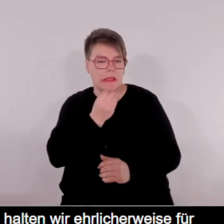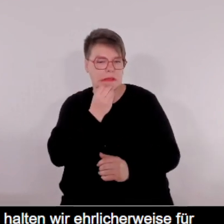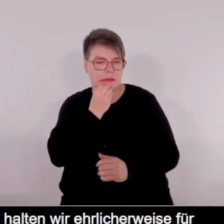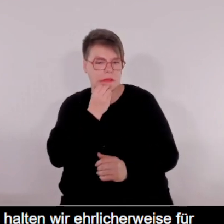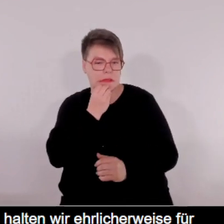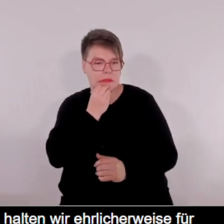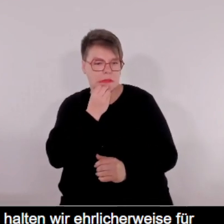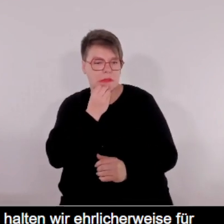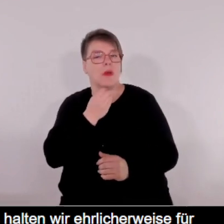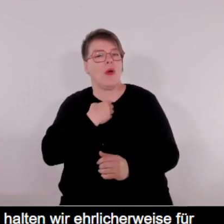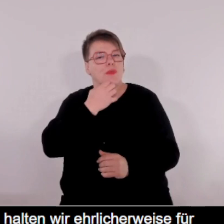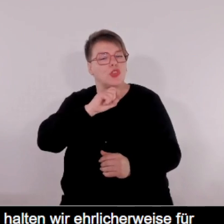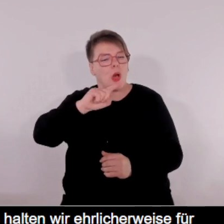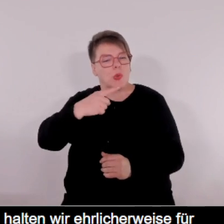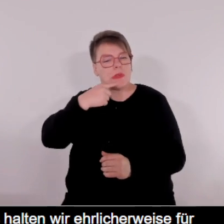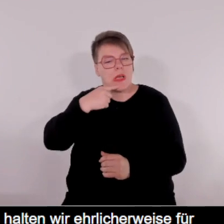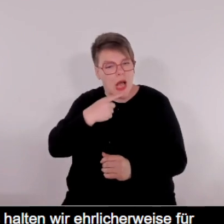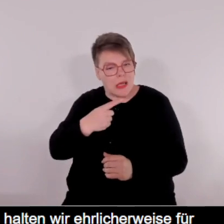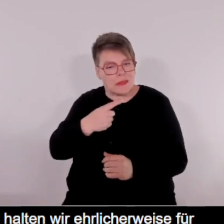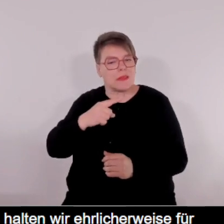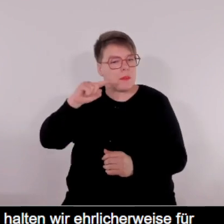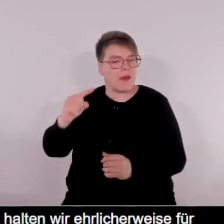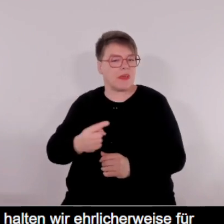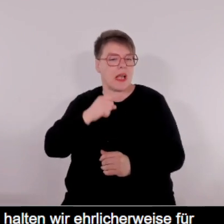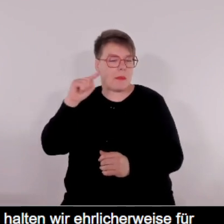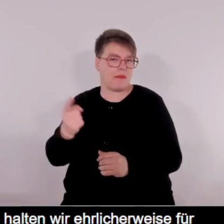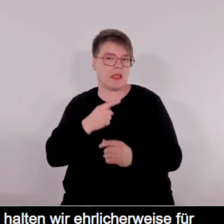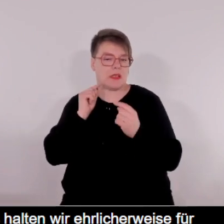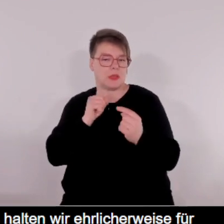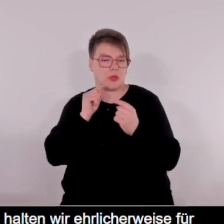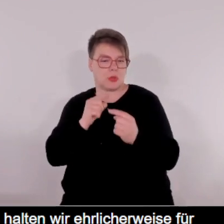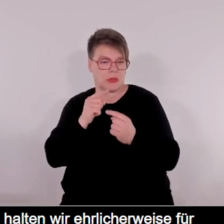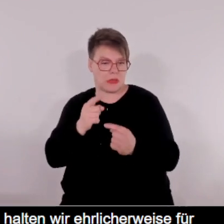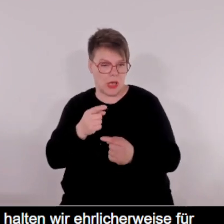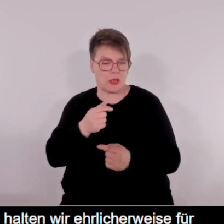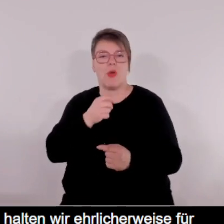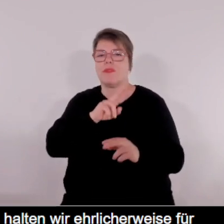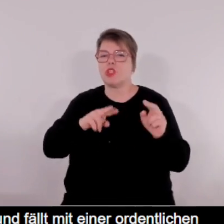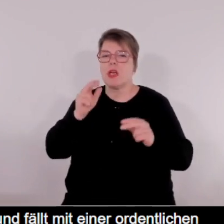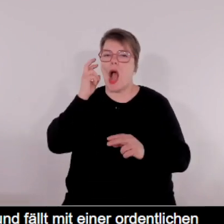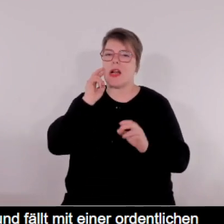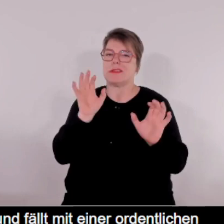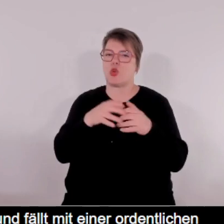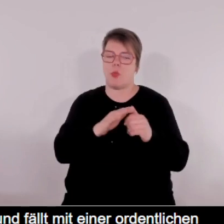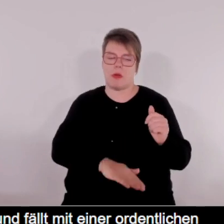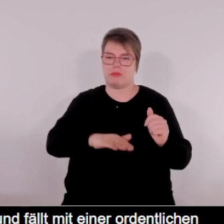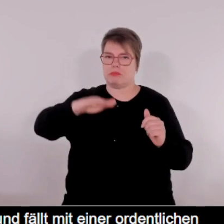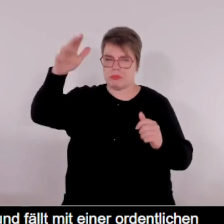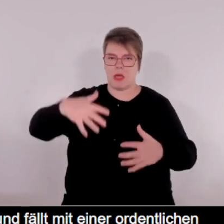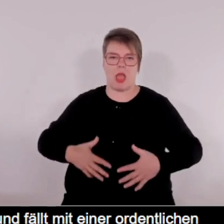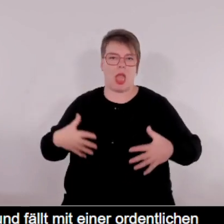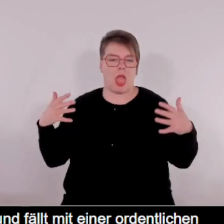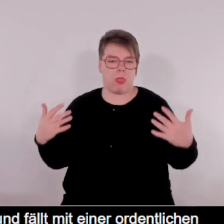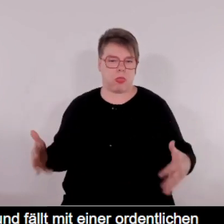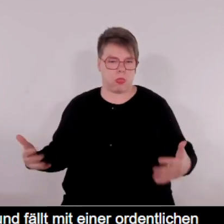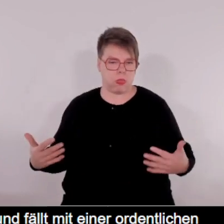stagnieren auf einem sehr moderaten Niveau die Zahlen und zwar ganz ohne Verbote. Also man